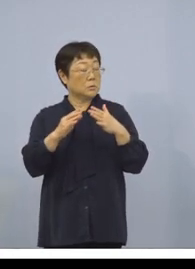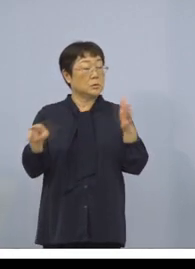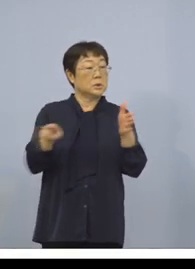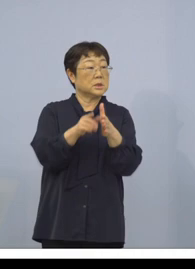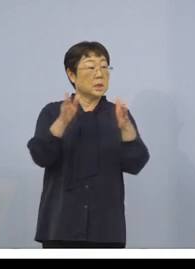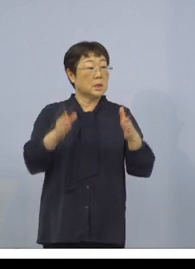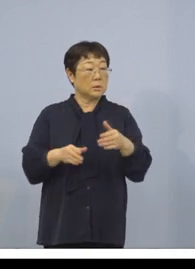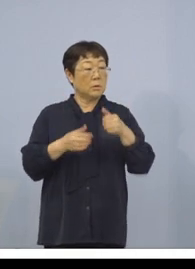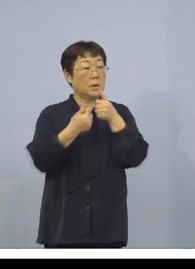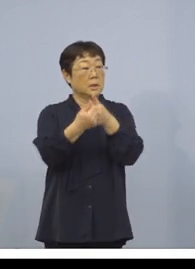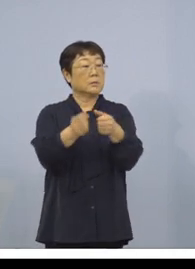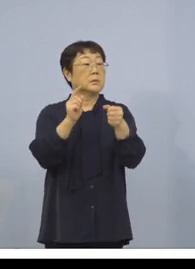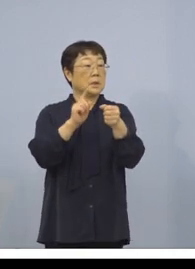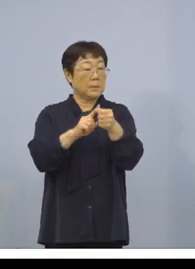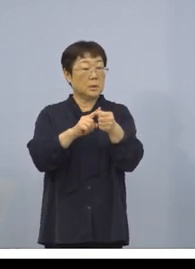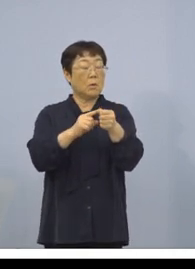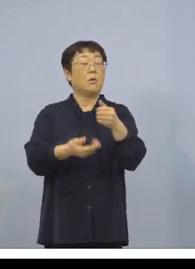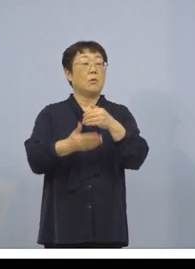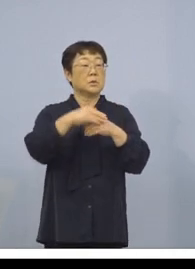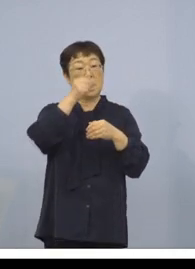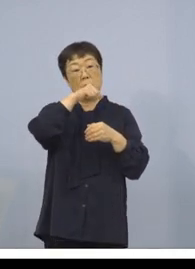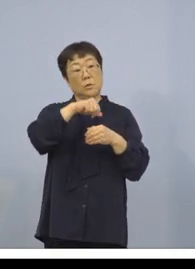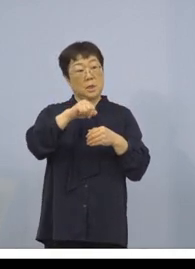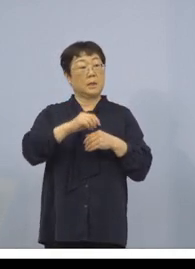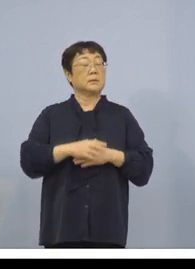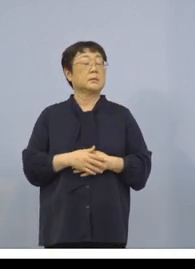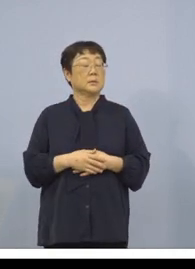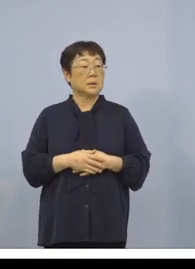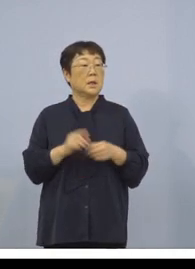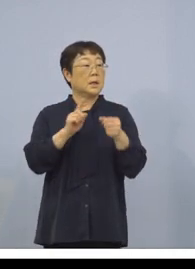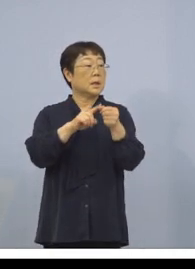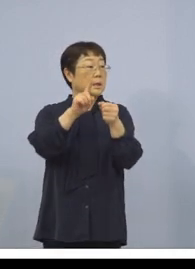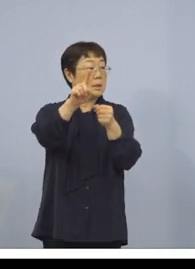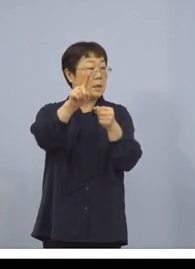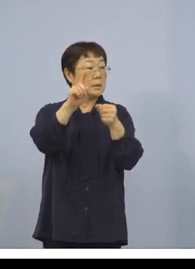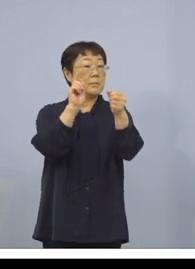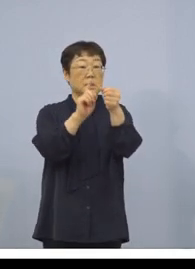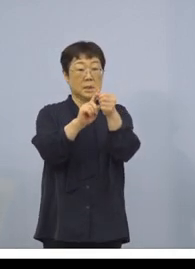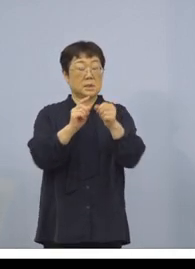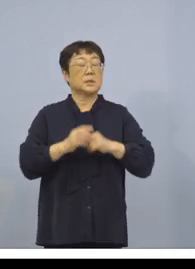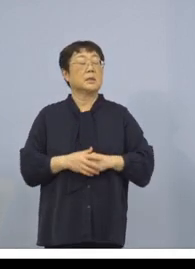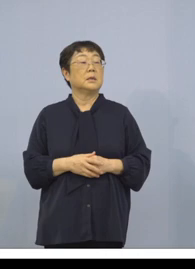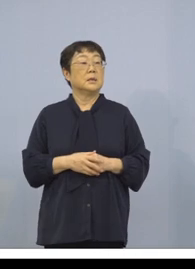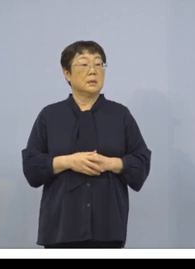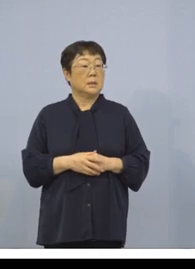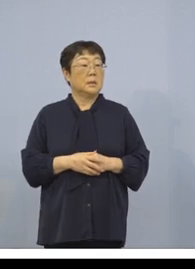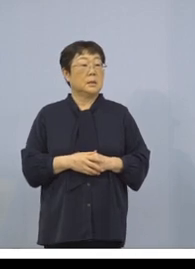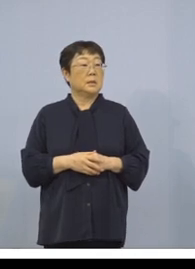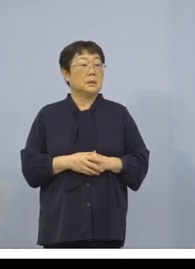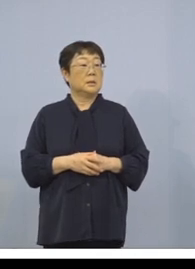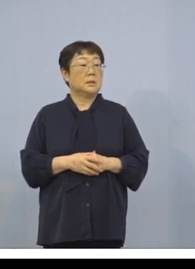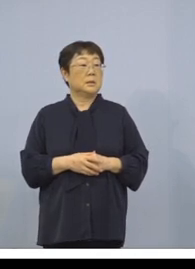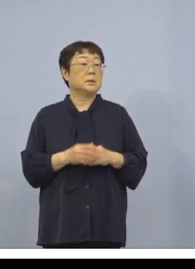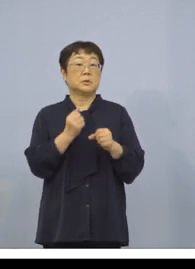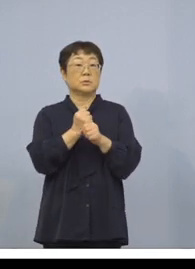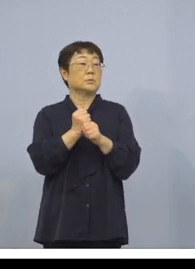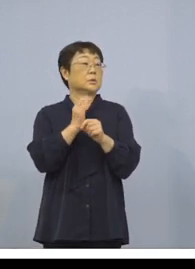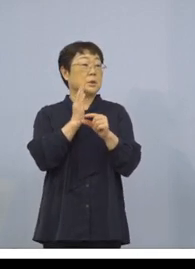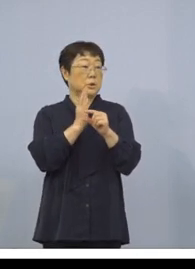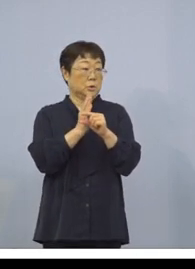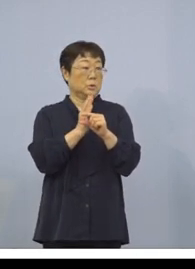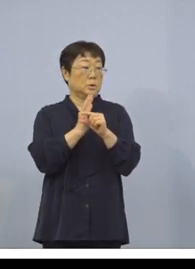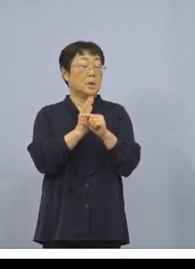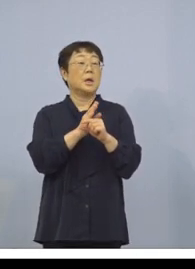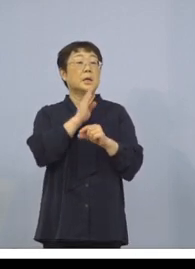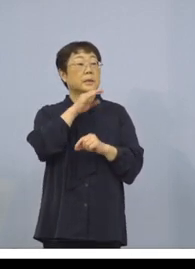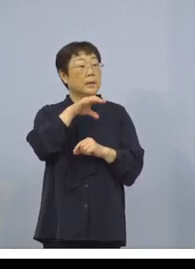補正予算、また来年に向けて今作っているところでございますが、鍵